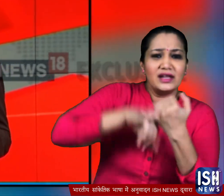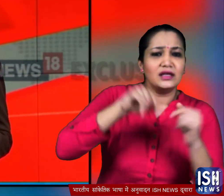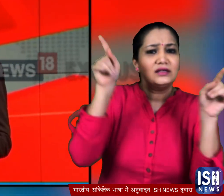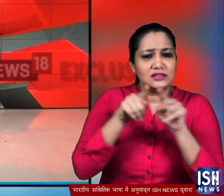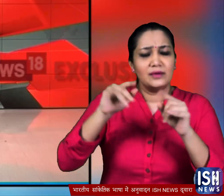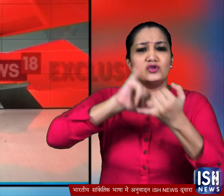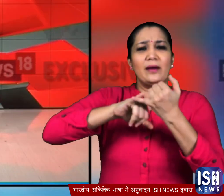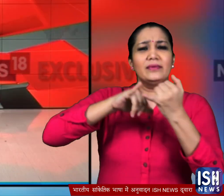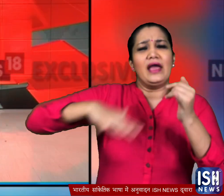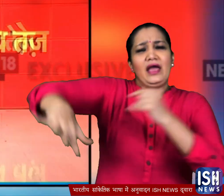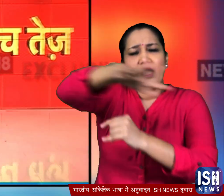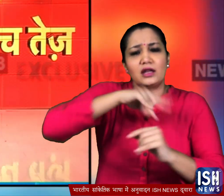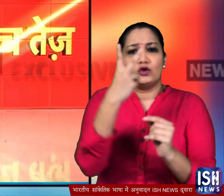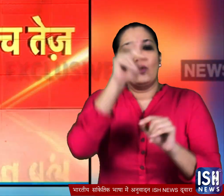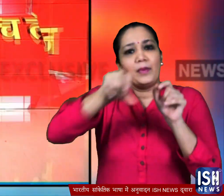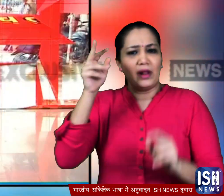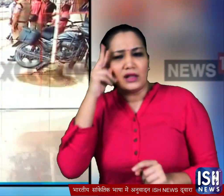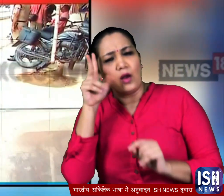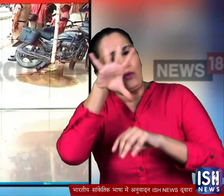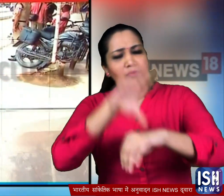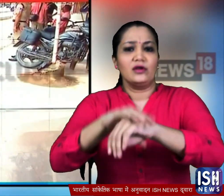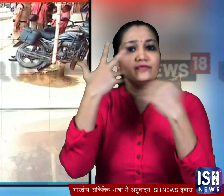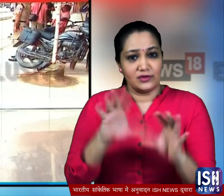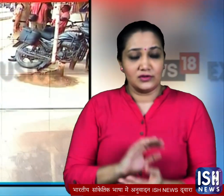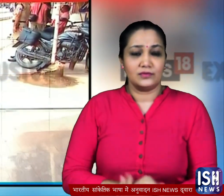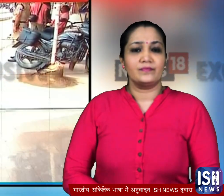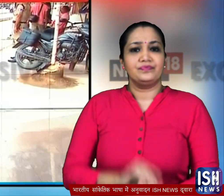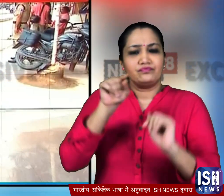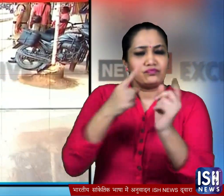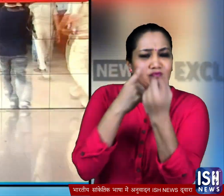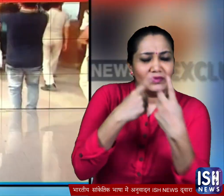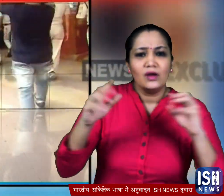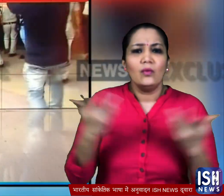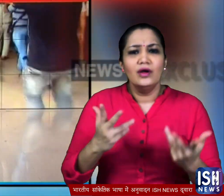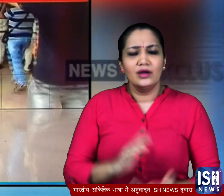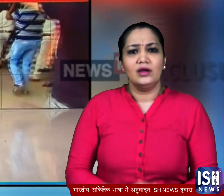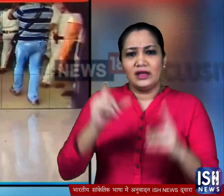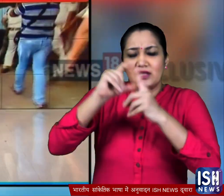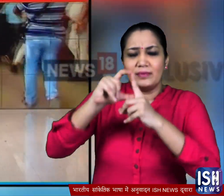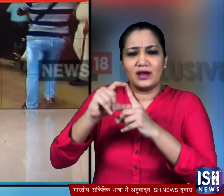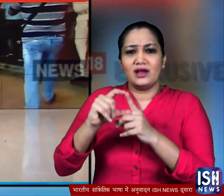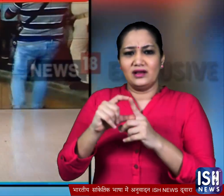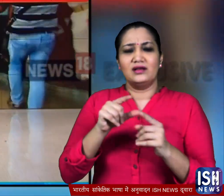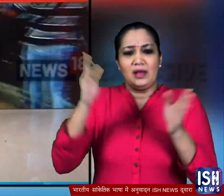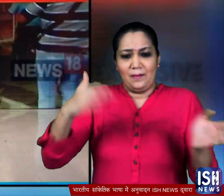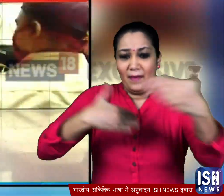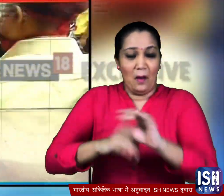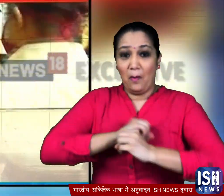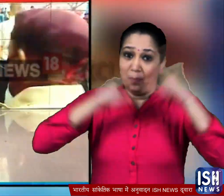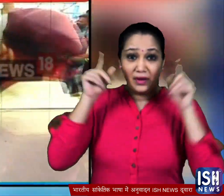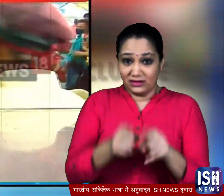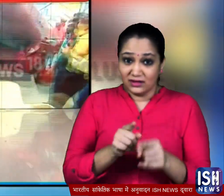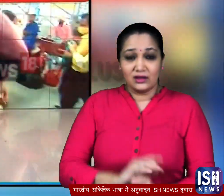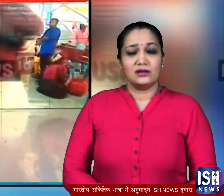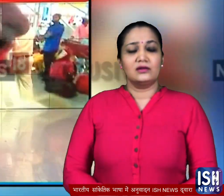में शामली से 2 संदिग्धों को गिरफ्तार कर लिया। जांच एजेंसी ने यह कार्रवाई इसलिए की क्योंकि दरभंगा में जिस पार्सल में धमाका